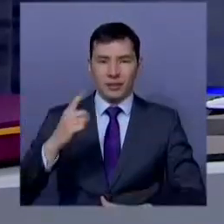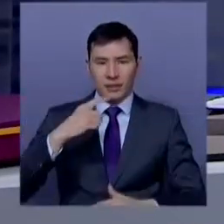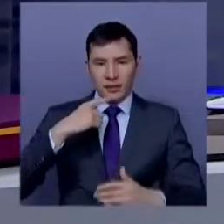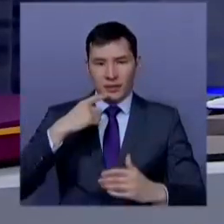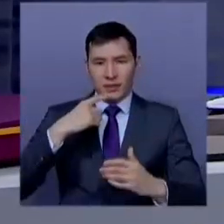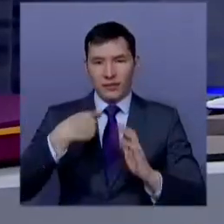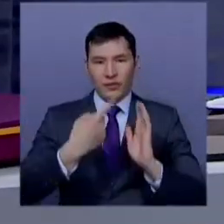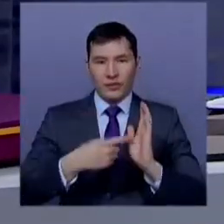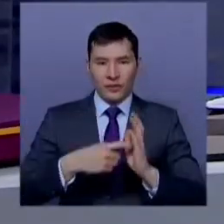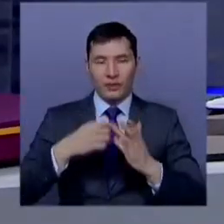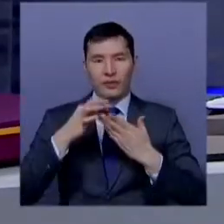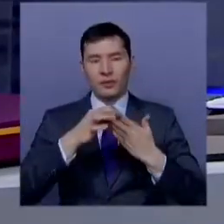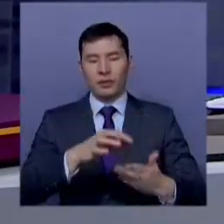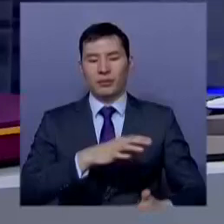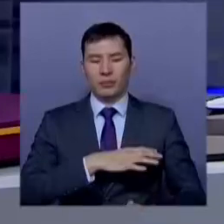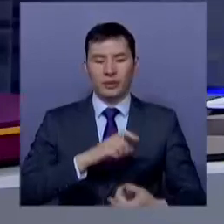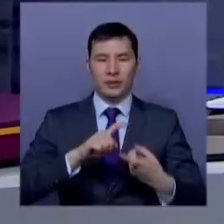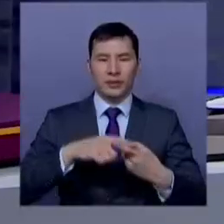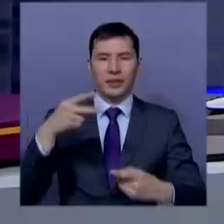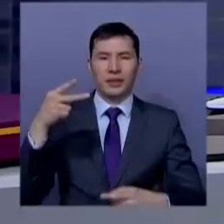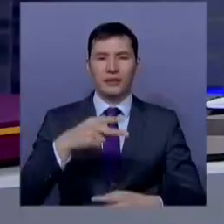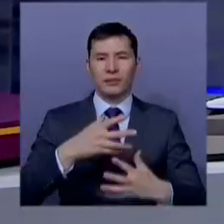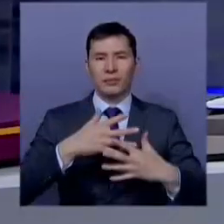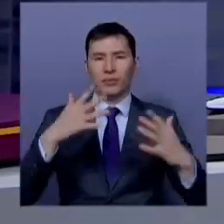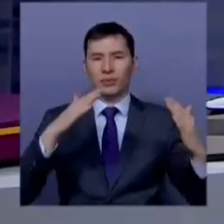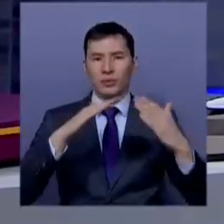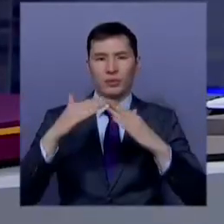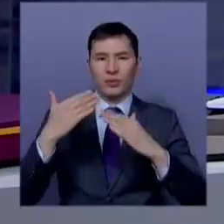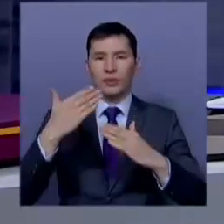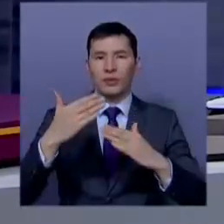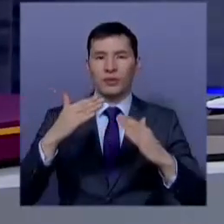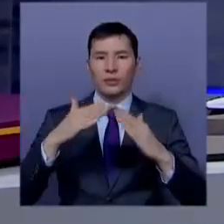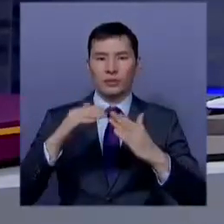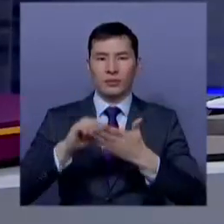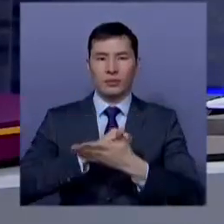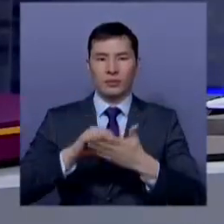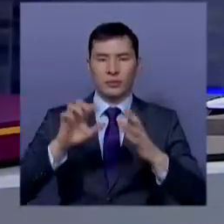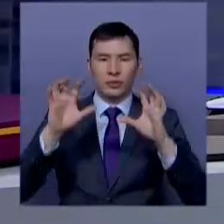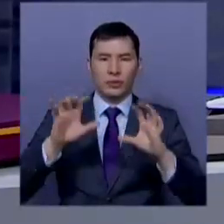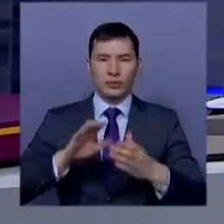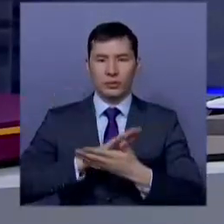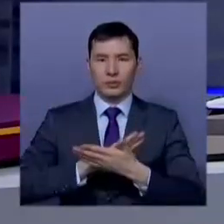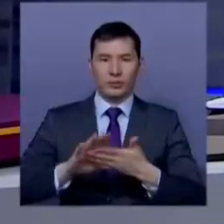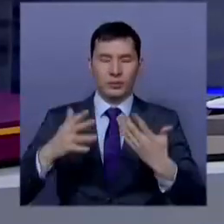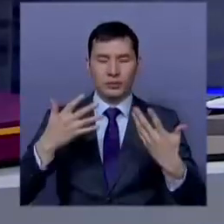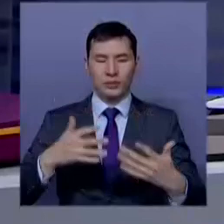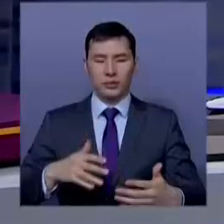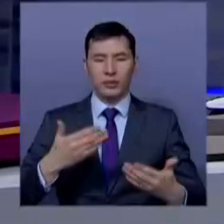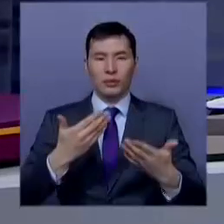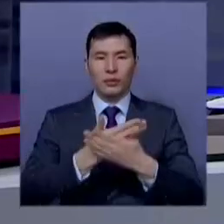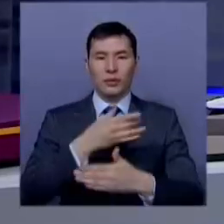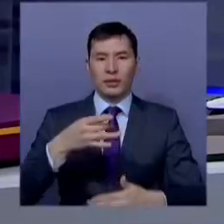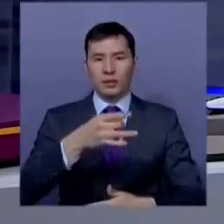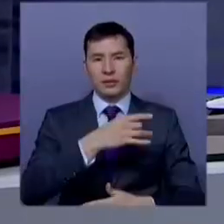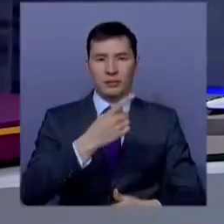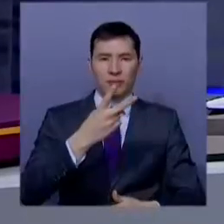2000-нан астам жеке тұрғын үйлердің де заңдастырылғаны жеткізілді. Одан бөлек облыс аумағынан қалаға кірген жаңа аудандардағы бірнеше